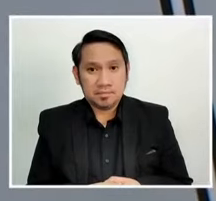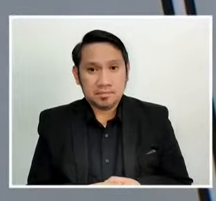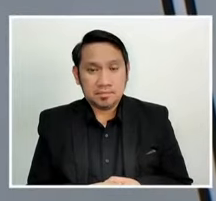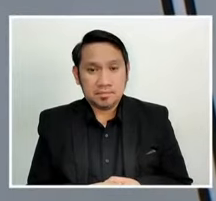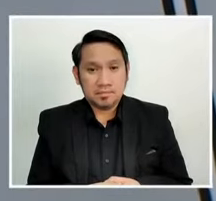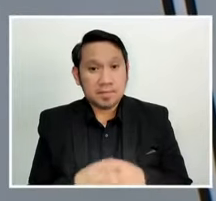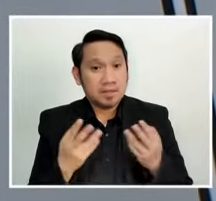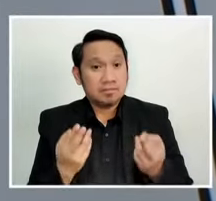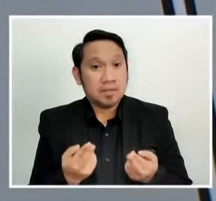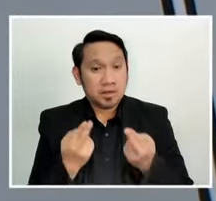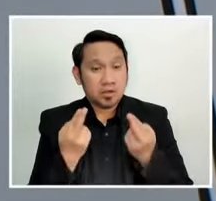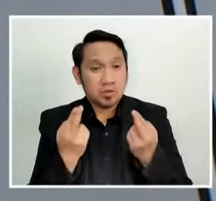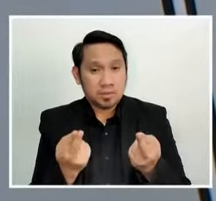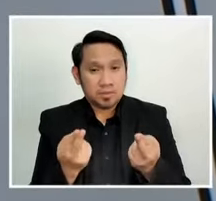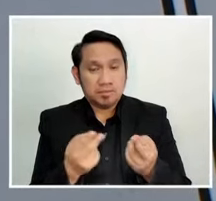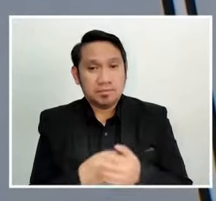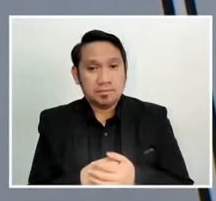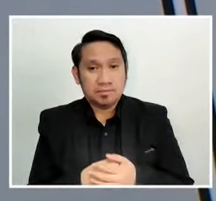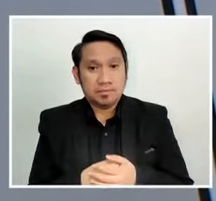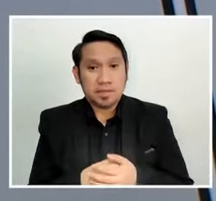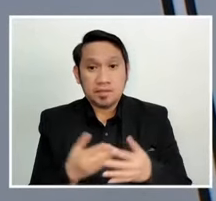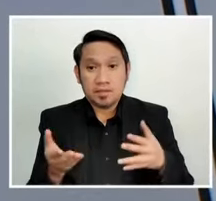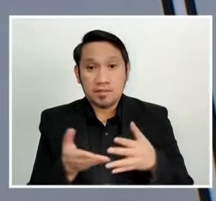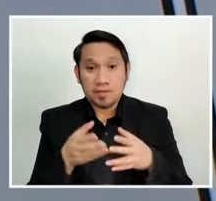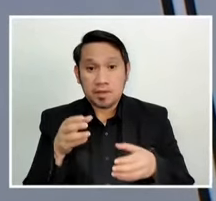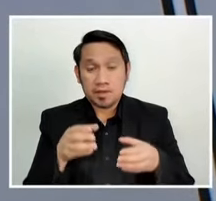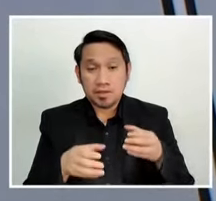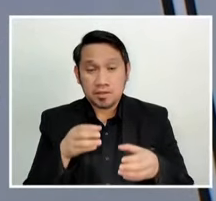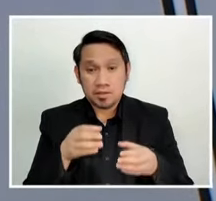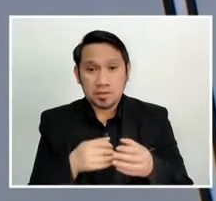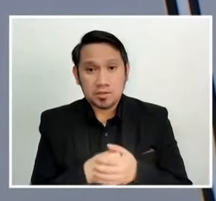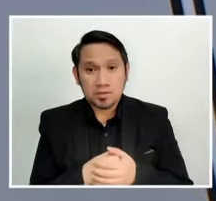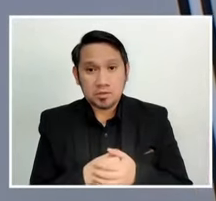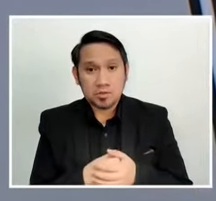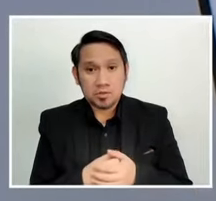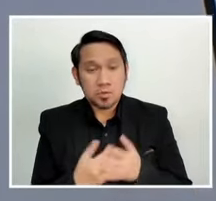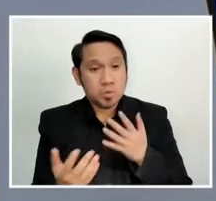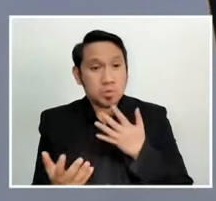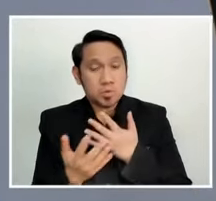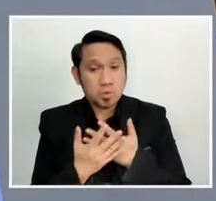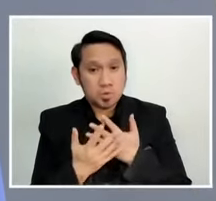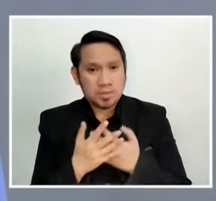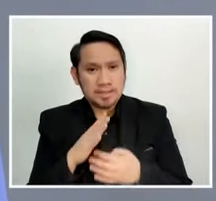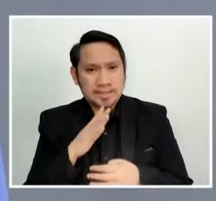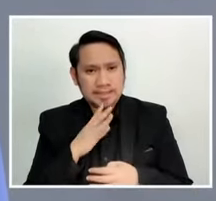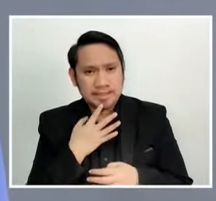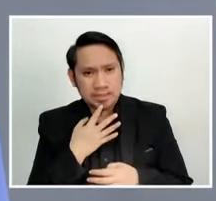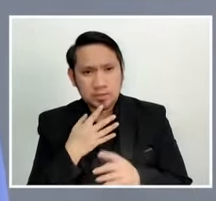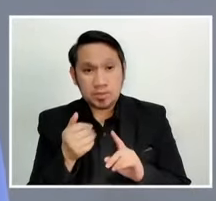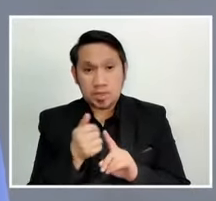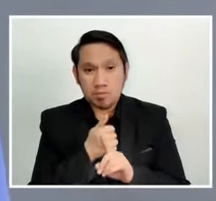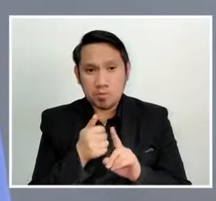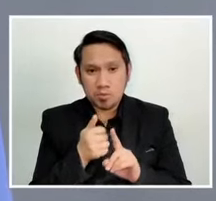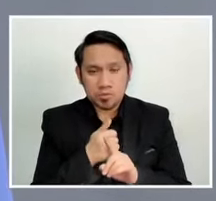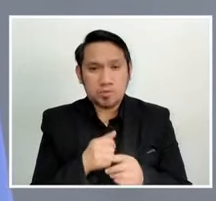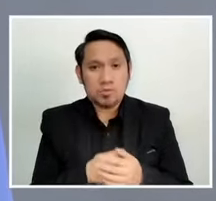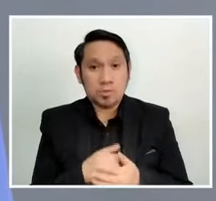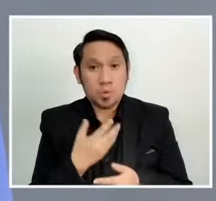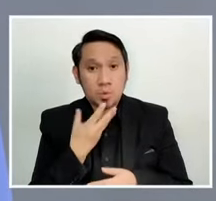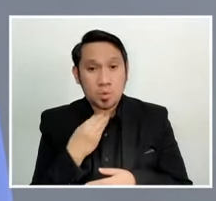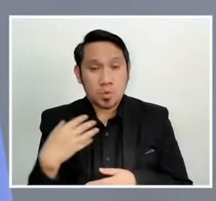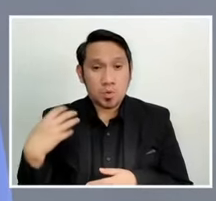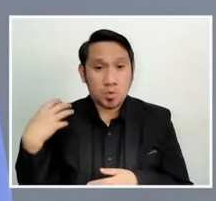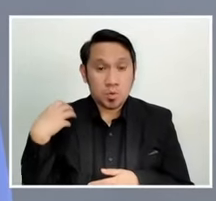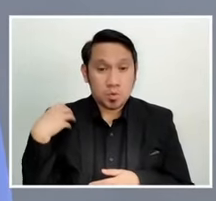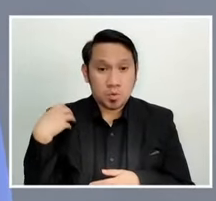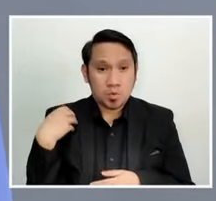Nirekomenda na ng Piskalya ang pagsampa ng kasong serious illegal detention with serious physical injuries sa mga amo ng